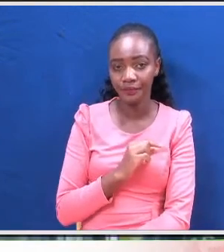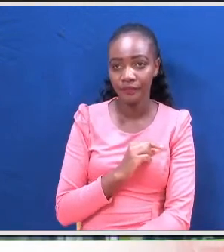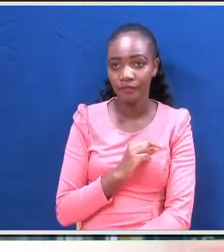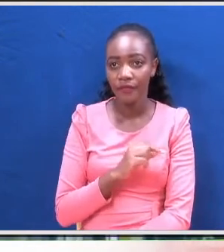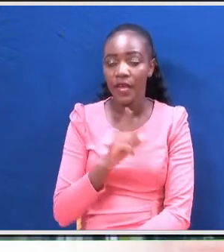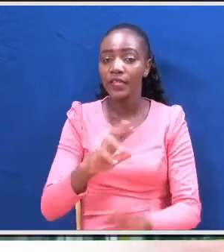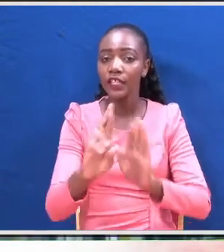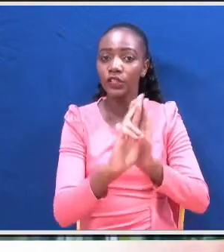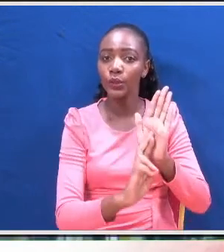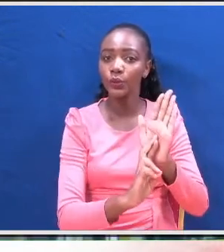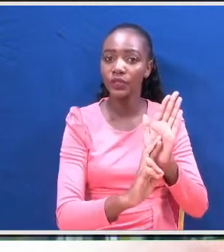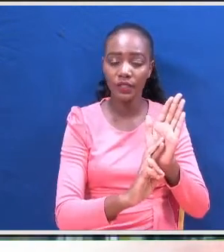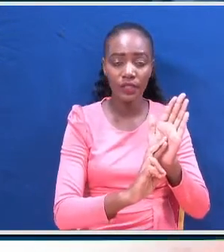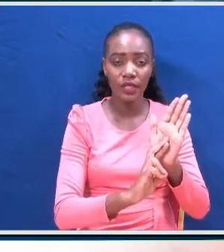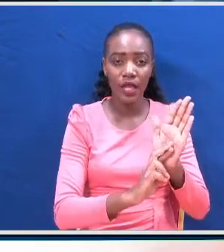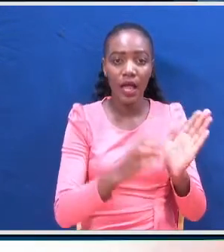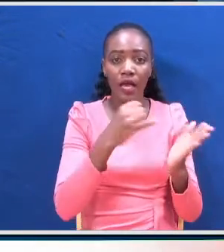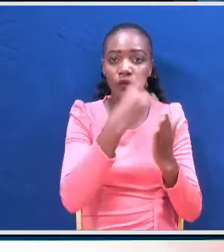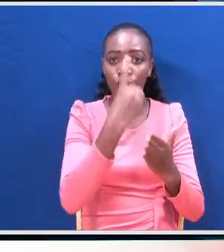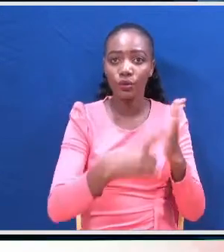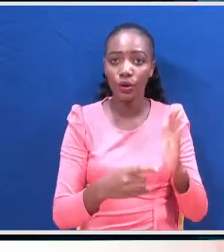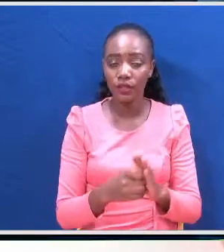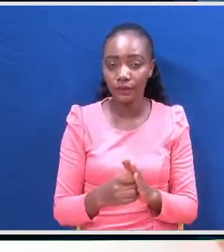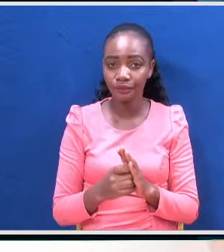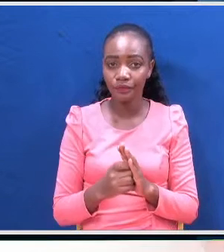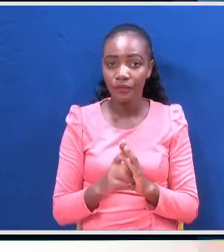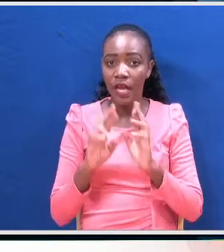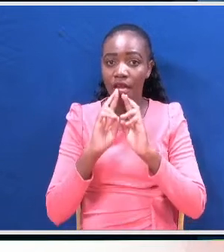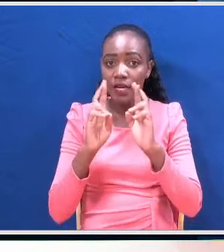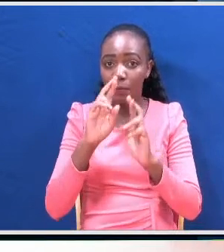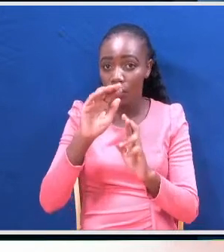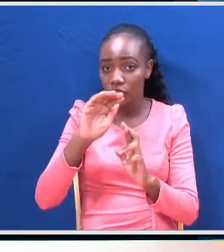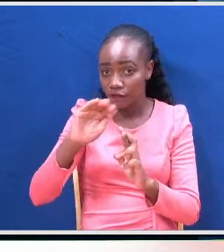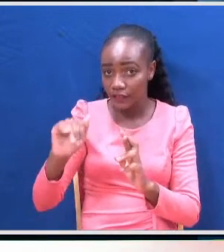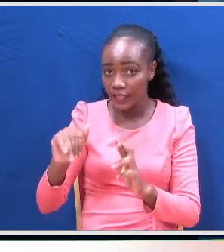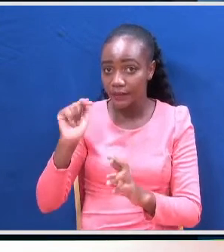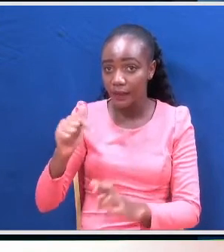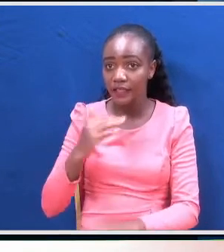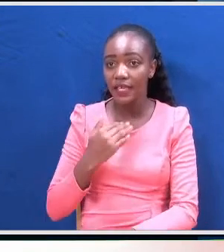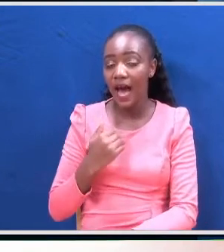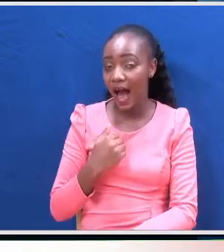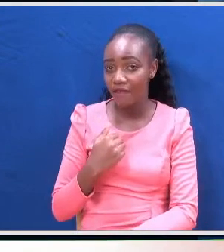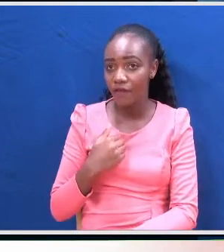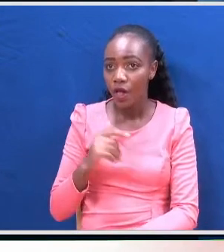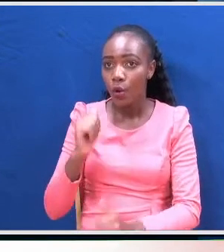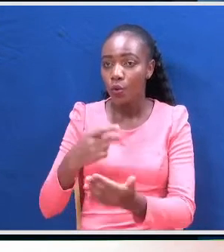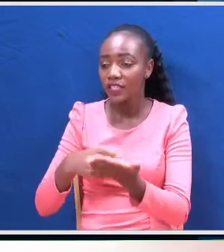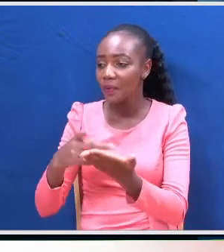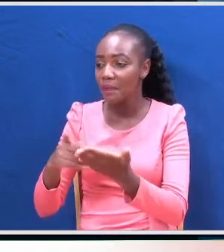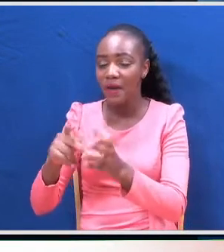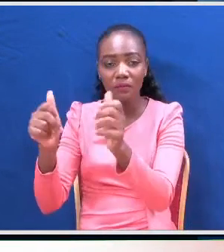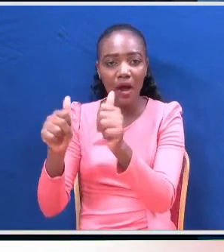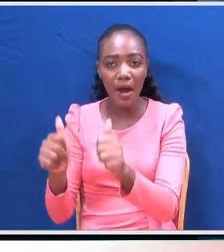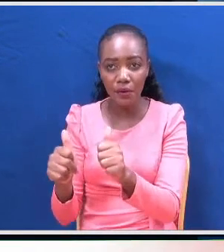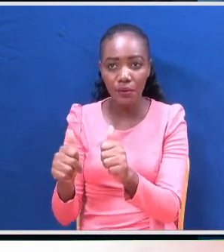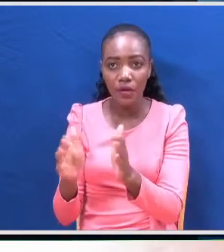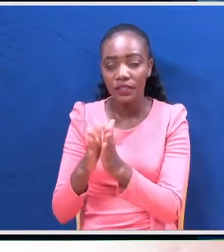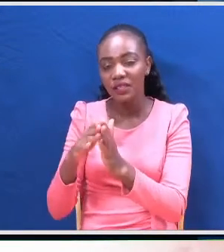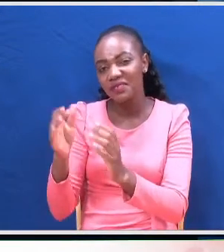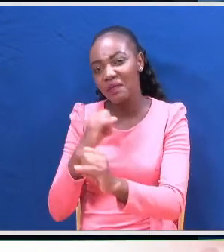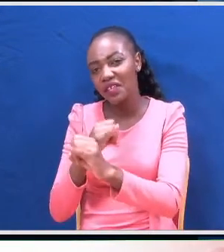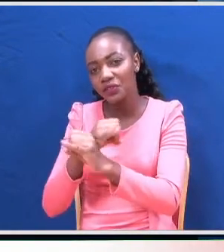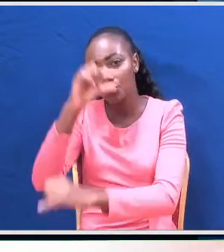Mojawapo ya masharti kwa serikali ni kutolewa kwa ripoti ya madeni ambayo hayajalipwa na wizara na idara mbalimbali